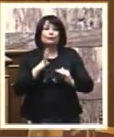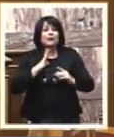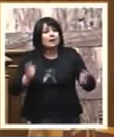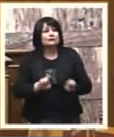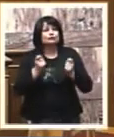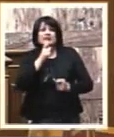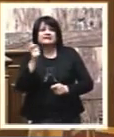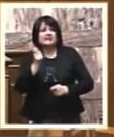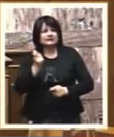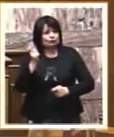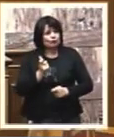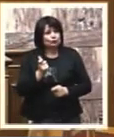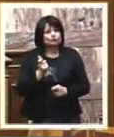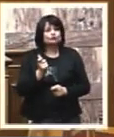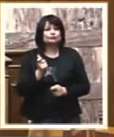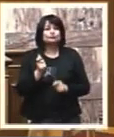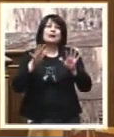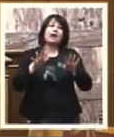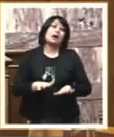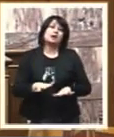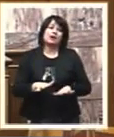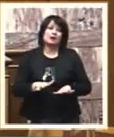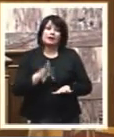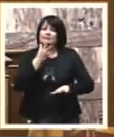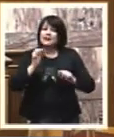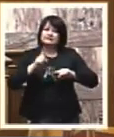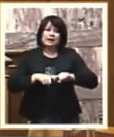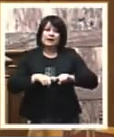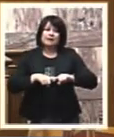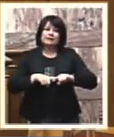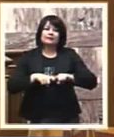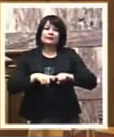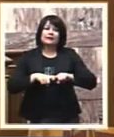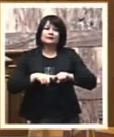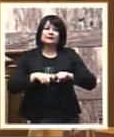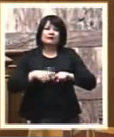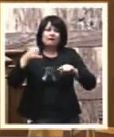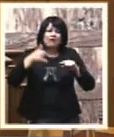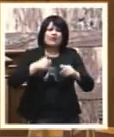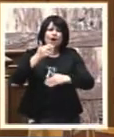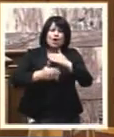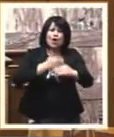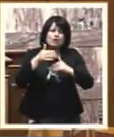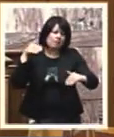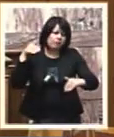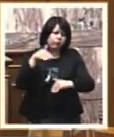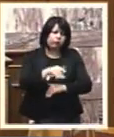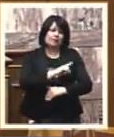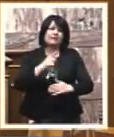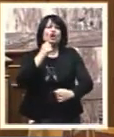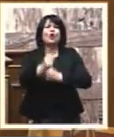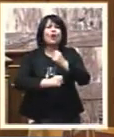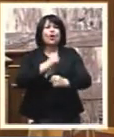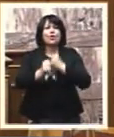εργαζόμενους και συνταξιούχους, αλλά και ανέργους από το ενδεχόμενο η Ελλάδα να μπει σε μια βαθιά παρατεταμένη ύφεση για